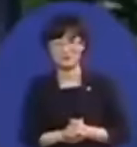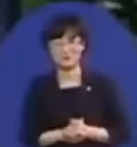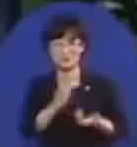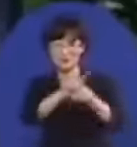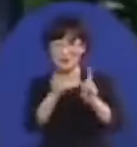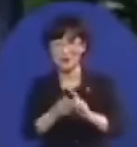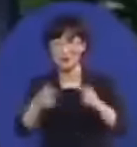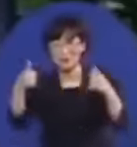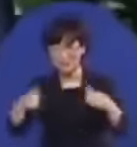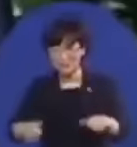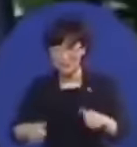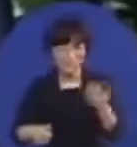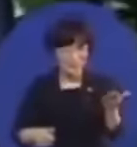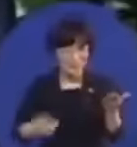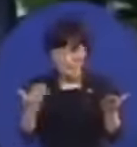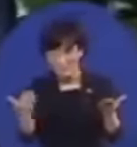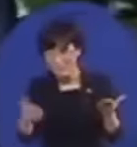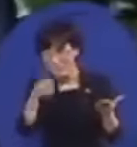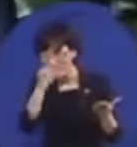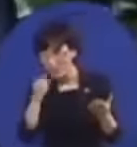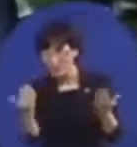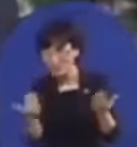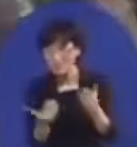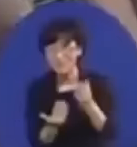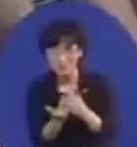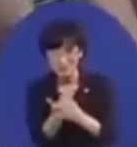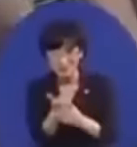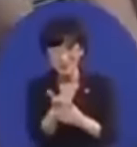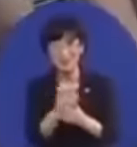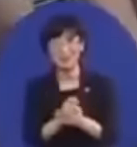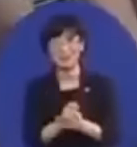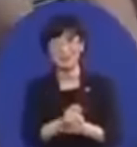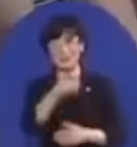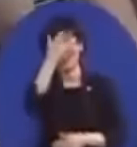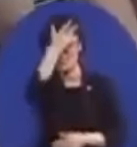옆에 계신 분들에게 당신에게 좋은 일이 일어납니다.